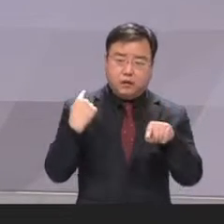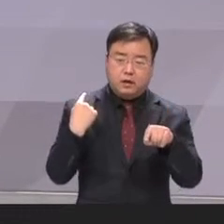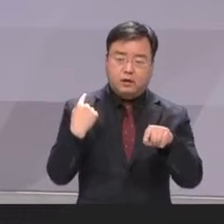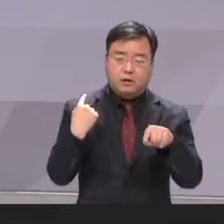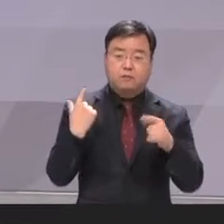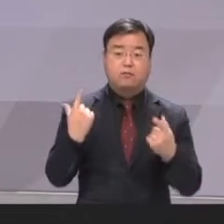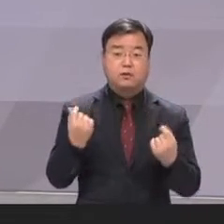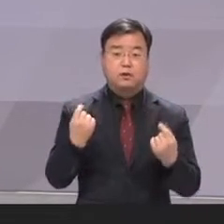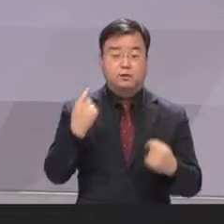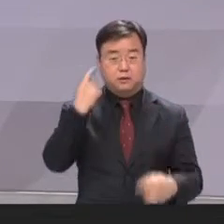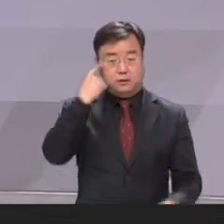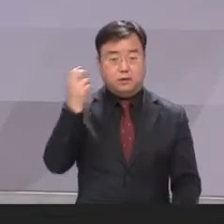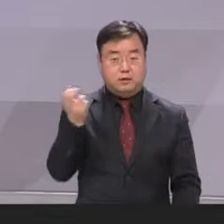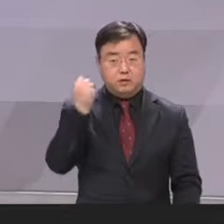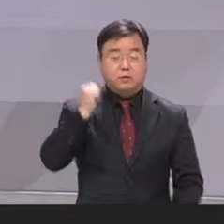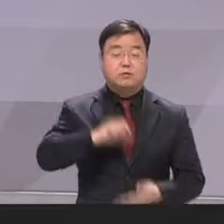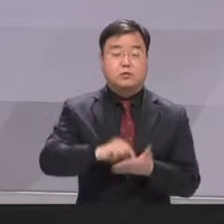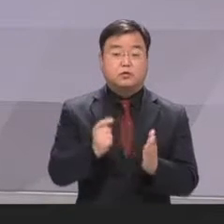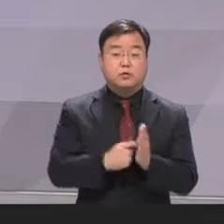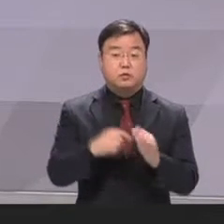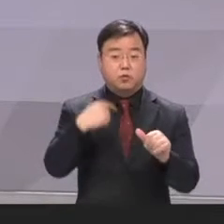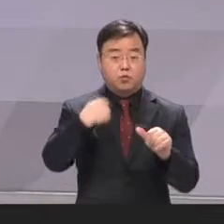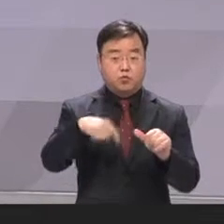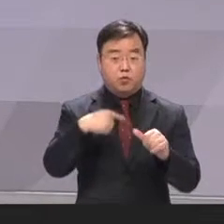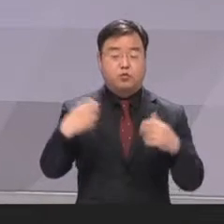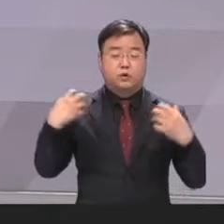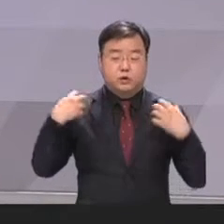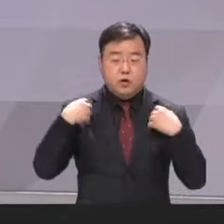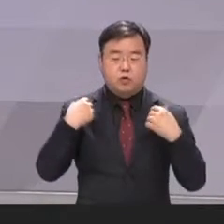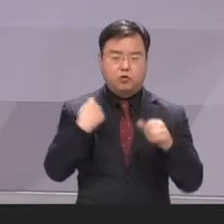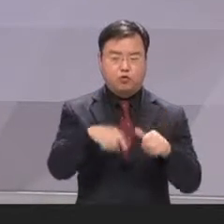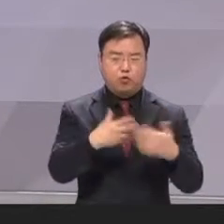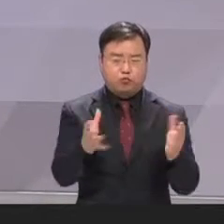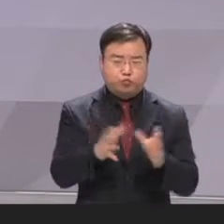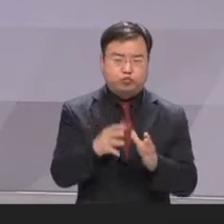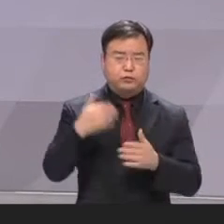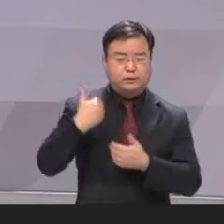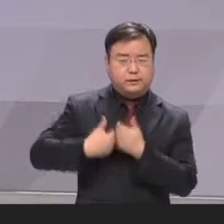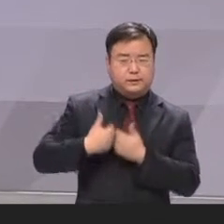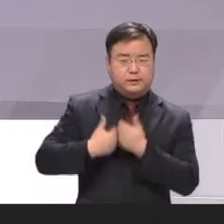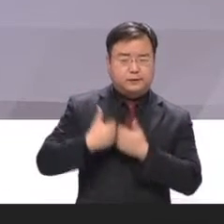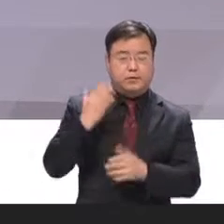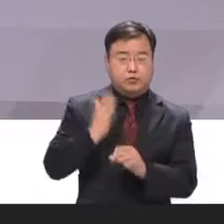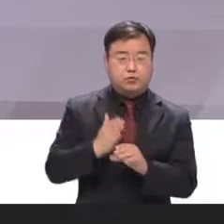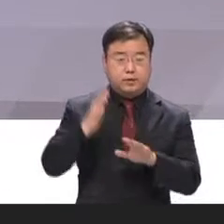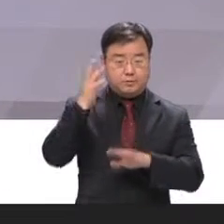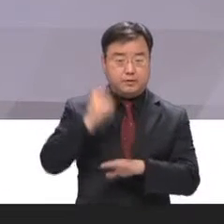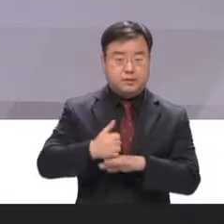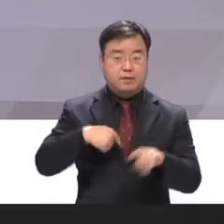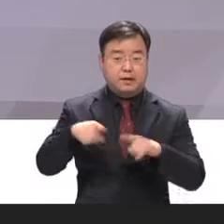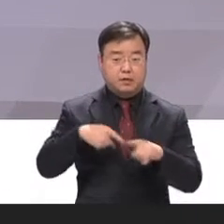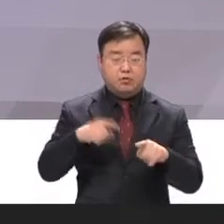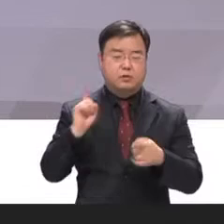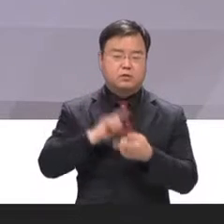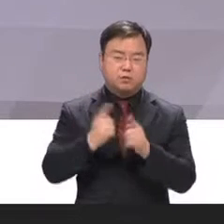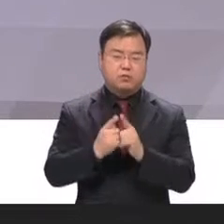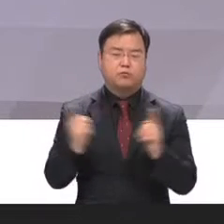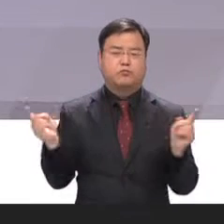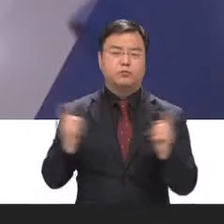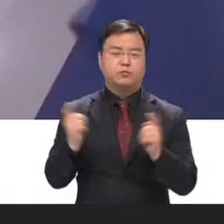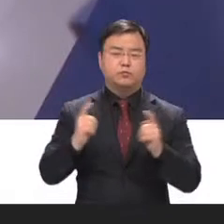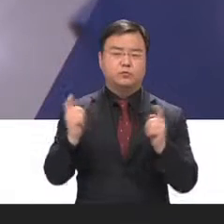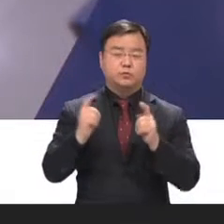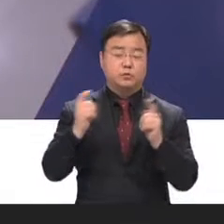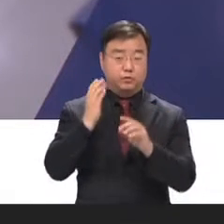정도인데요 교육청과 정보의 주 다리가 계속 벌어지고 있는 동안 이 싸움에 결국 정치권으로 이제 번지고 있죠 이 해 봤습니다